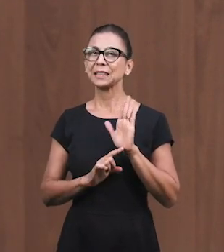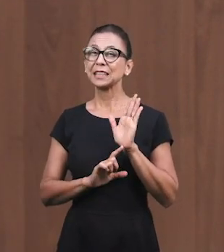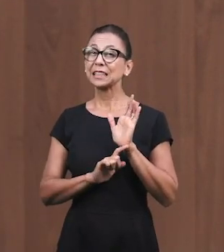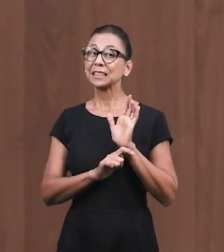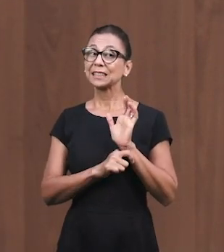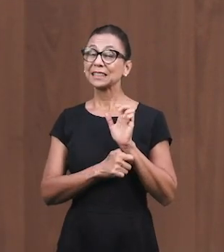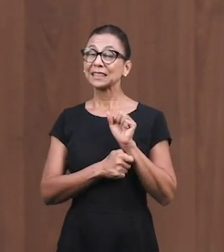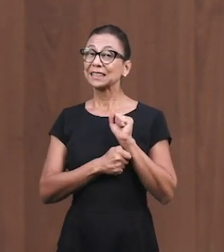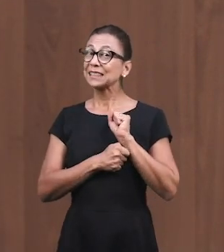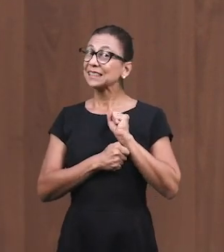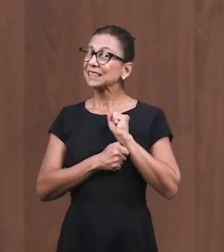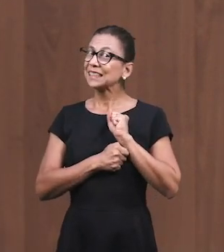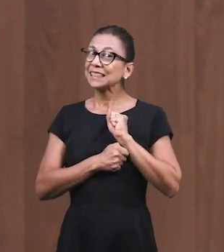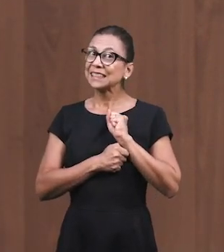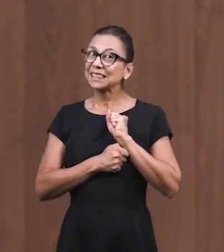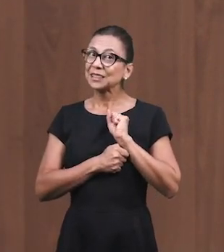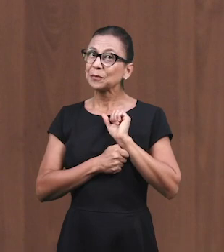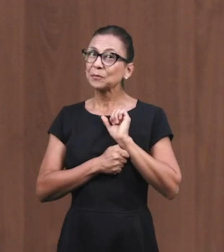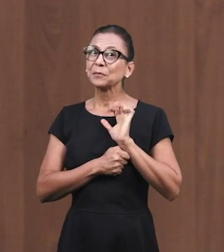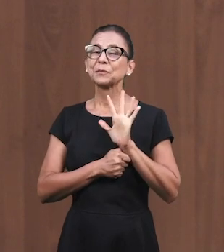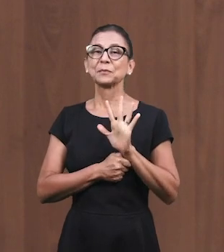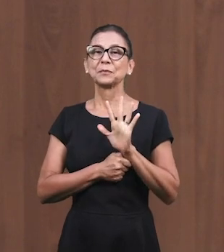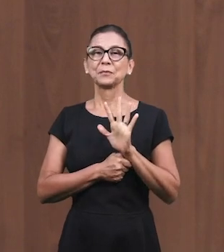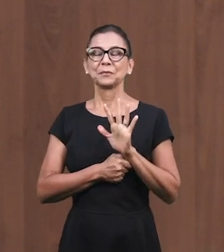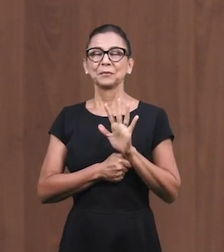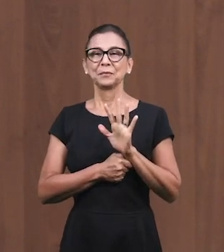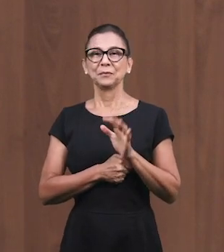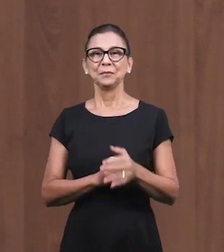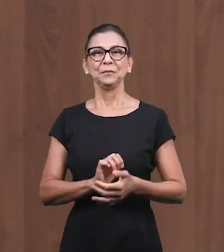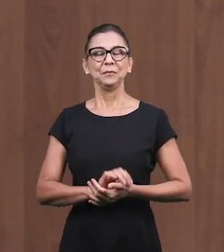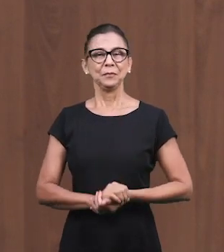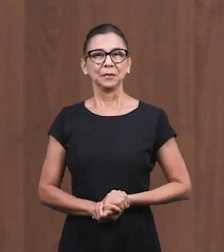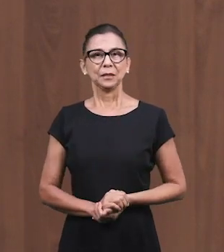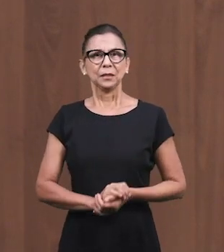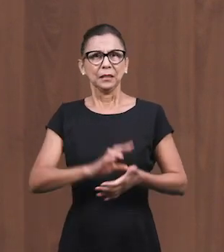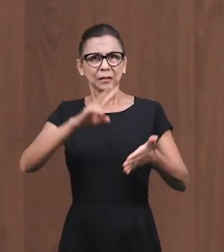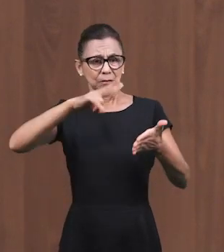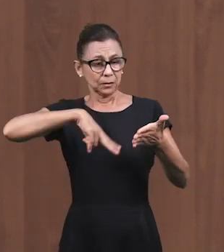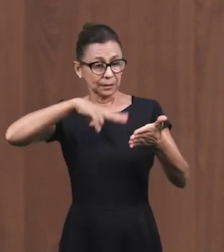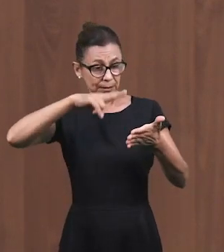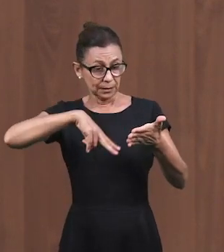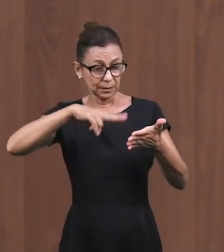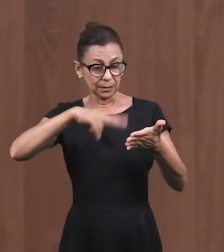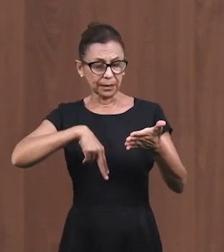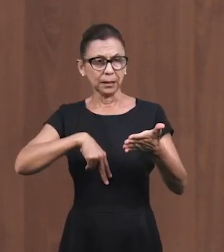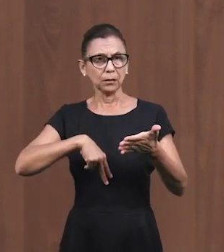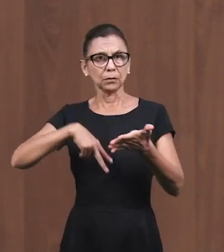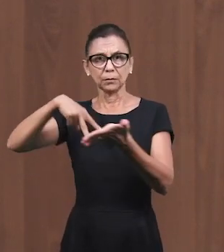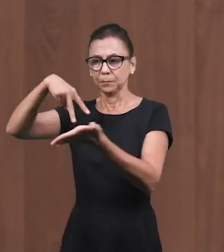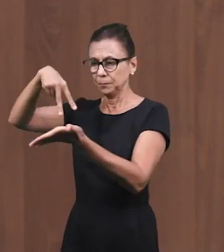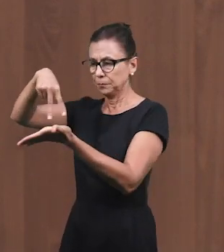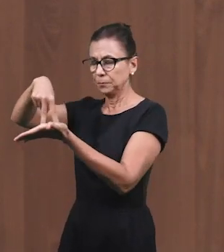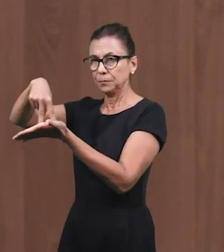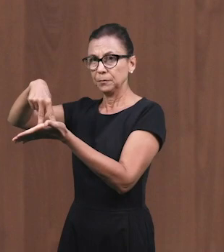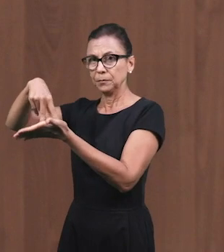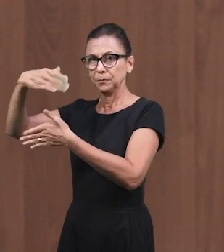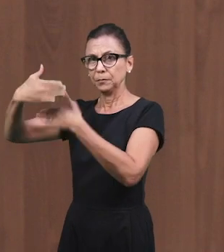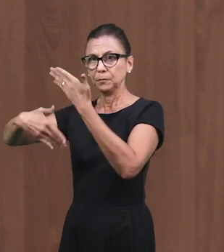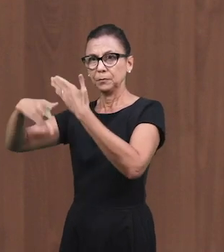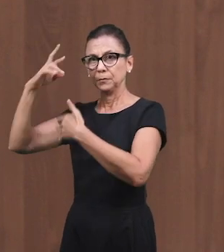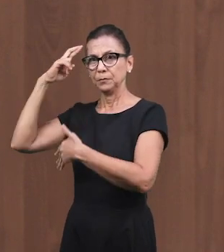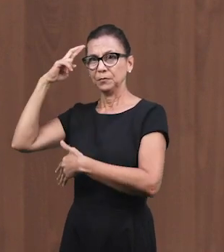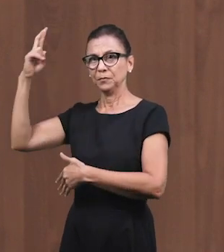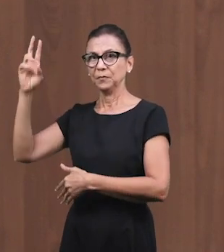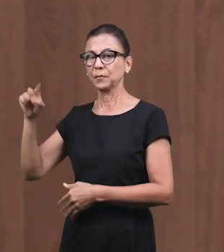se trouve tous les secrets pour nos vies. Et en lisant la parole, en restant dans la présence du